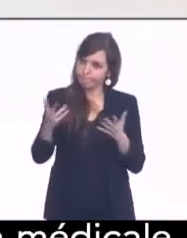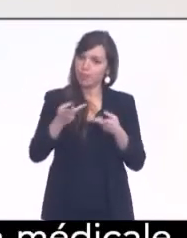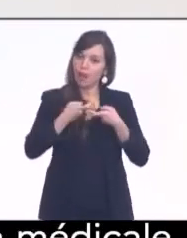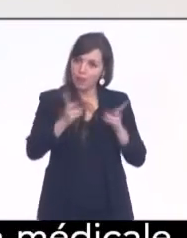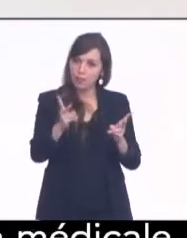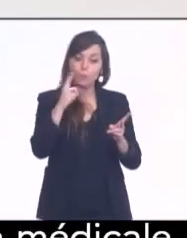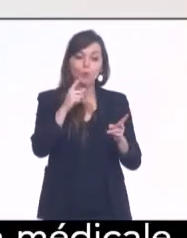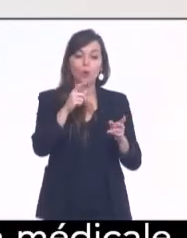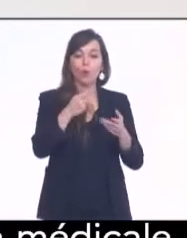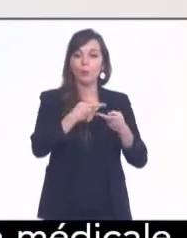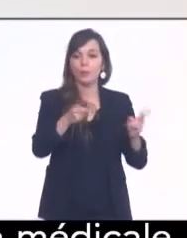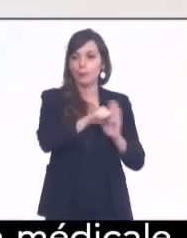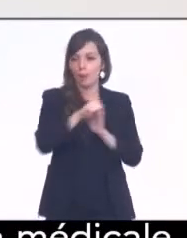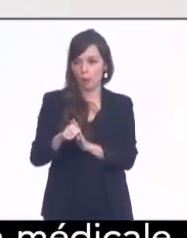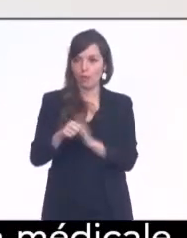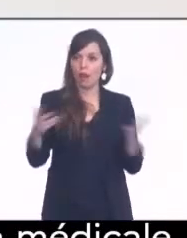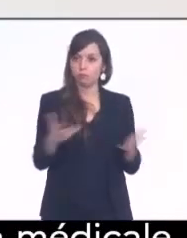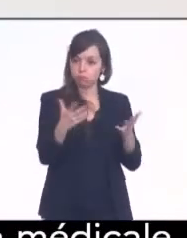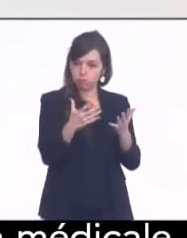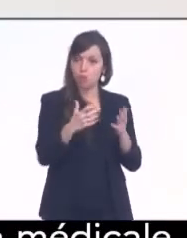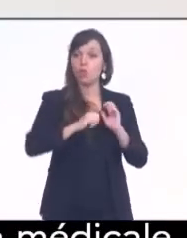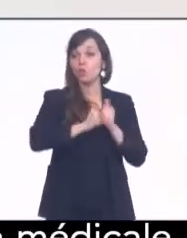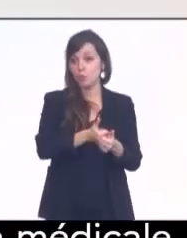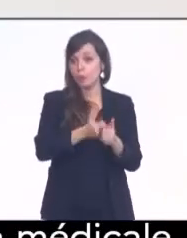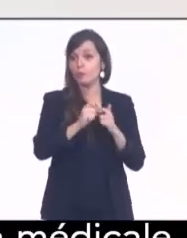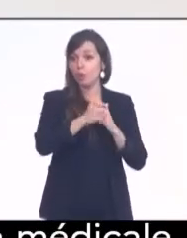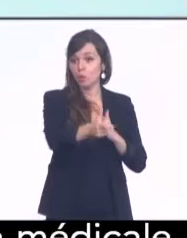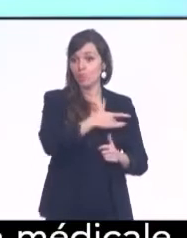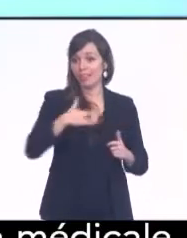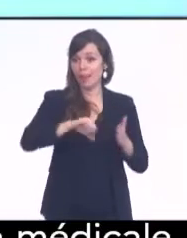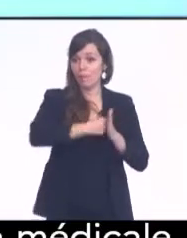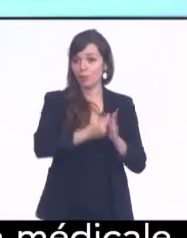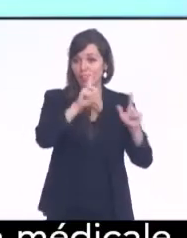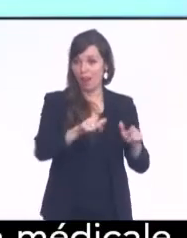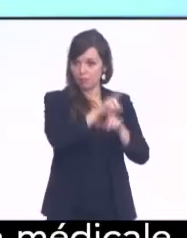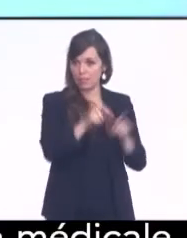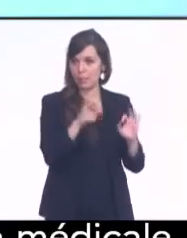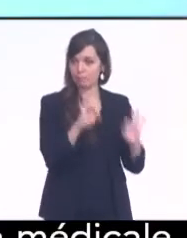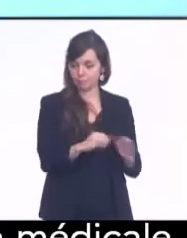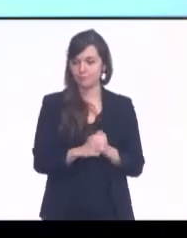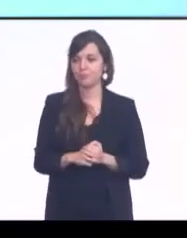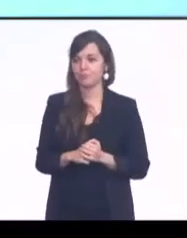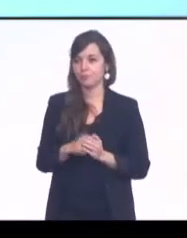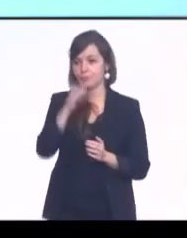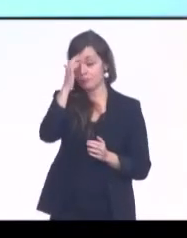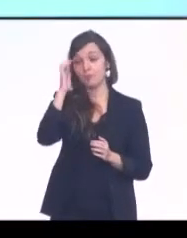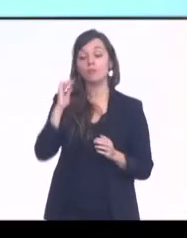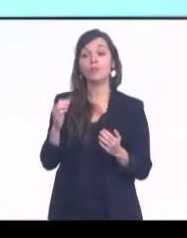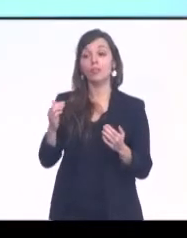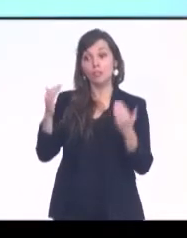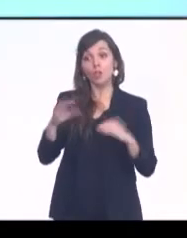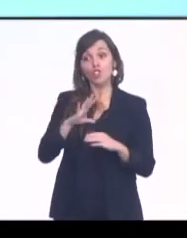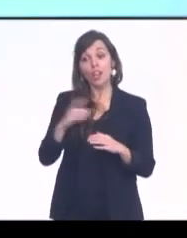publics prioritaires, dès lors que les protocoles sanitaires renforcés sont adaptés. Enfin, je voudrais vous dire que nous avons un numéro